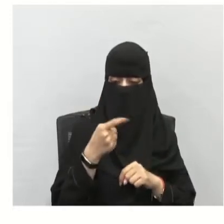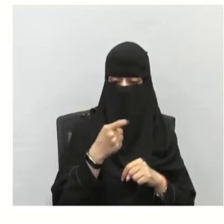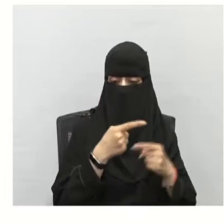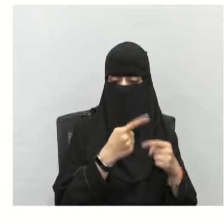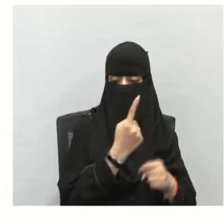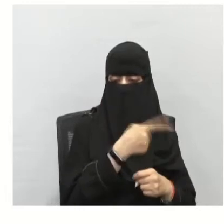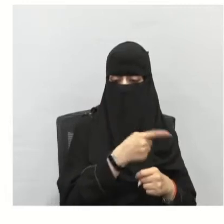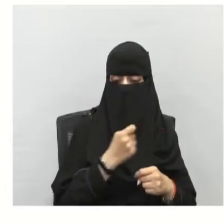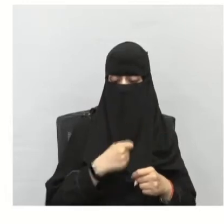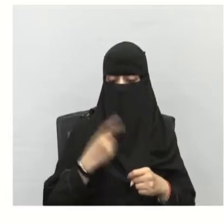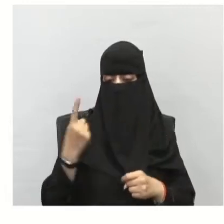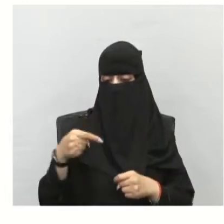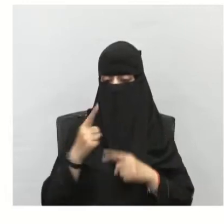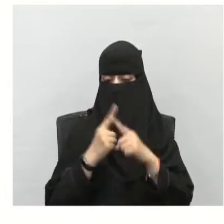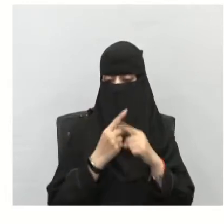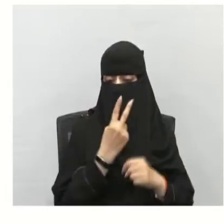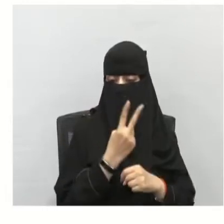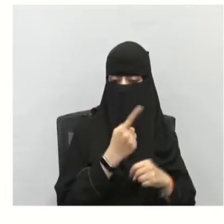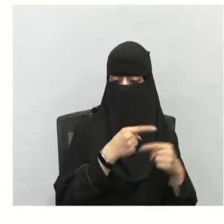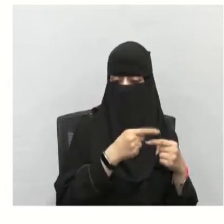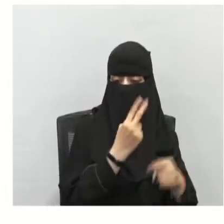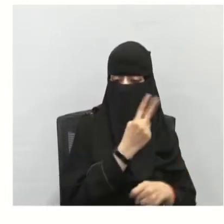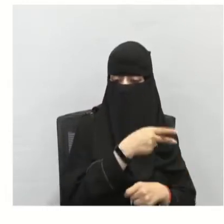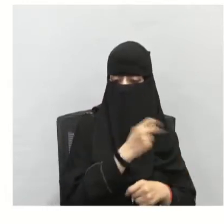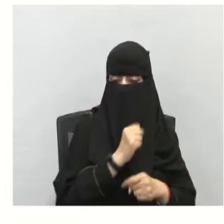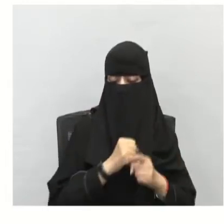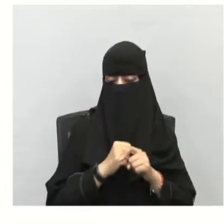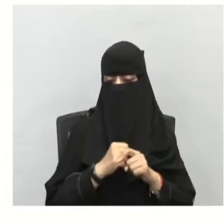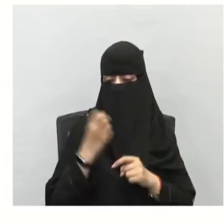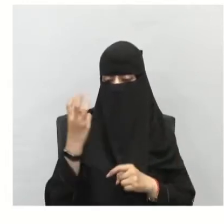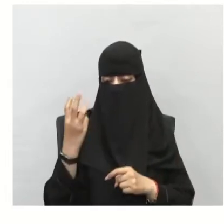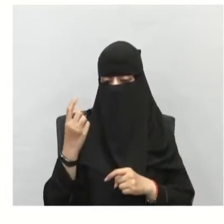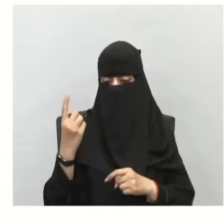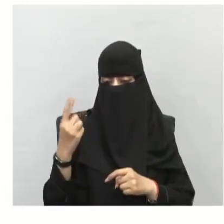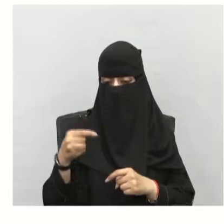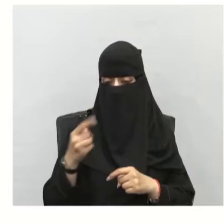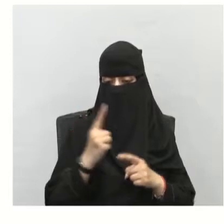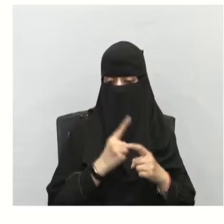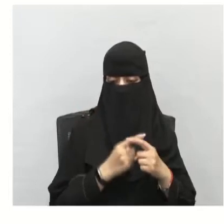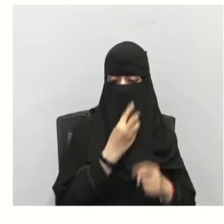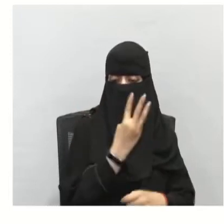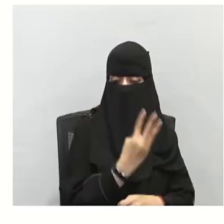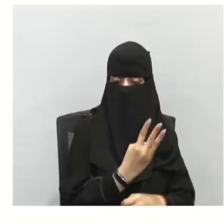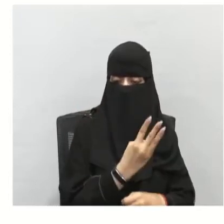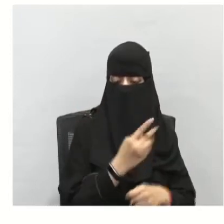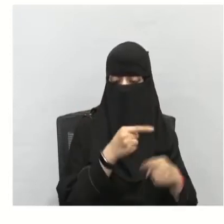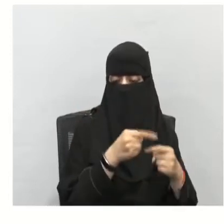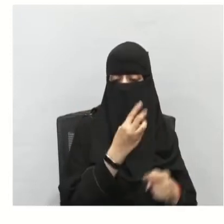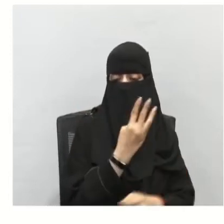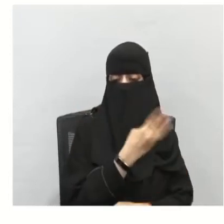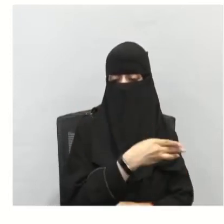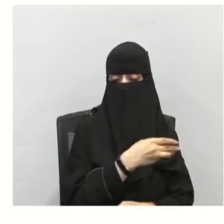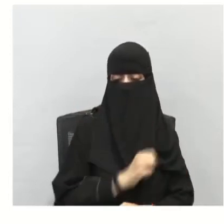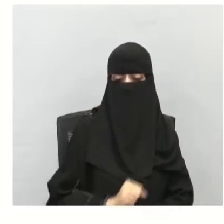10. ورقتان من فئة 10 تعطيني ماذا؟ 20. 3 أوراق من فئة 10 تعطيني